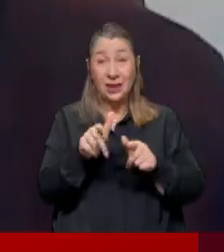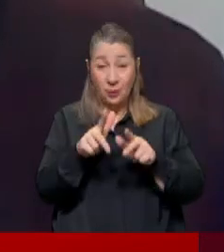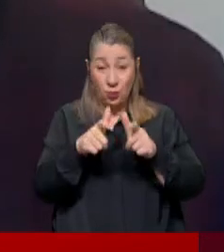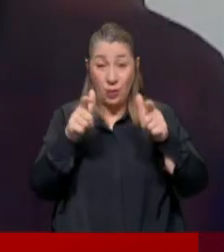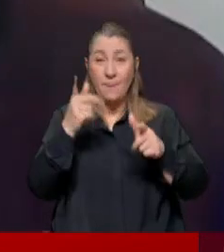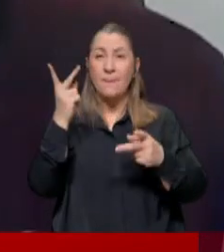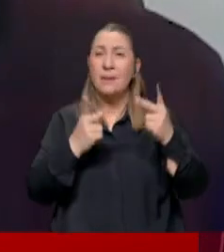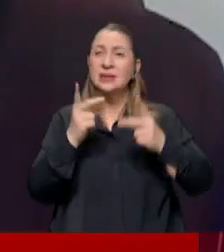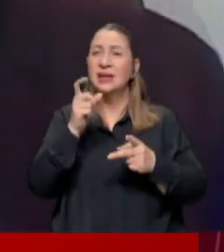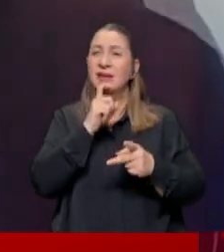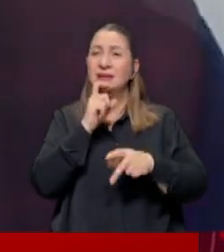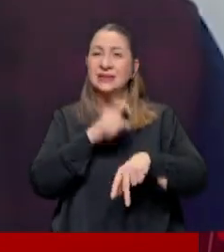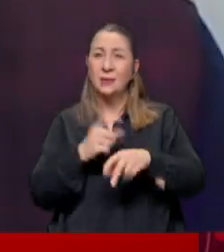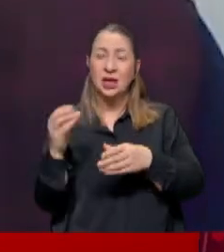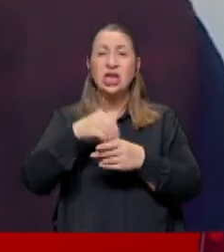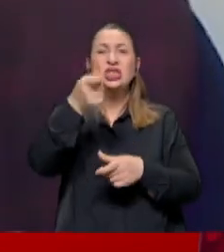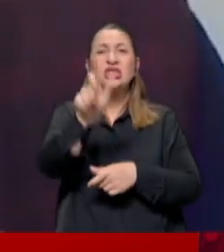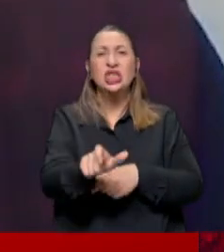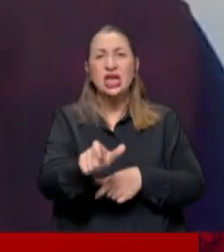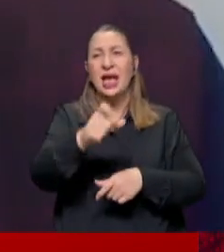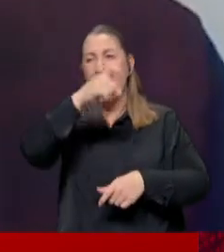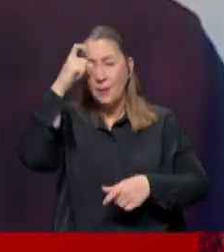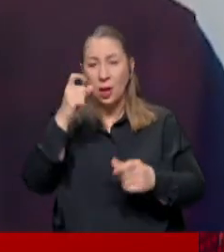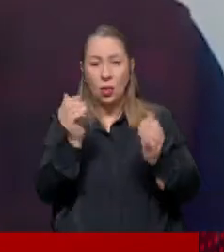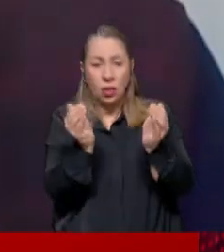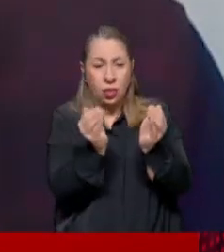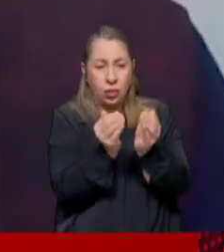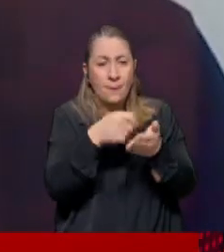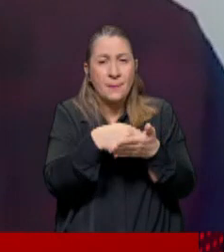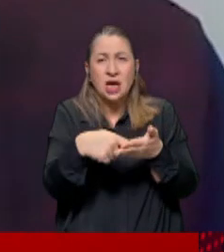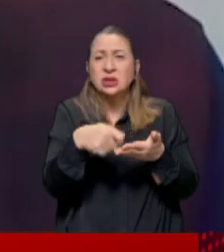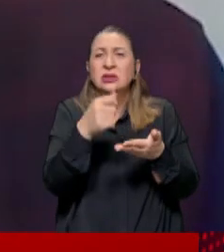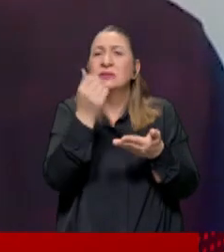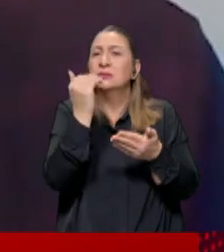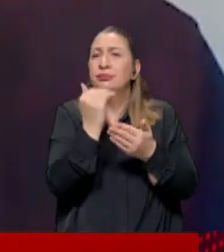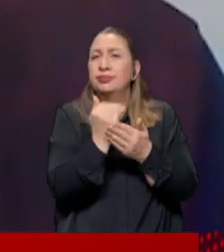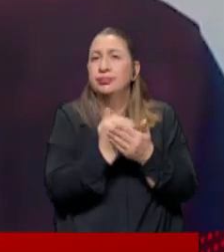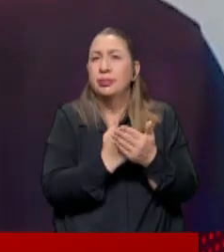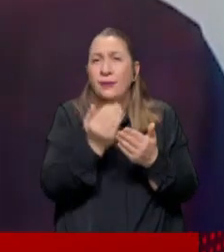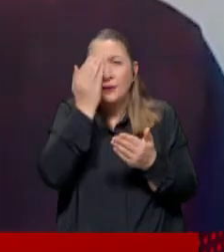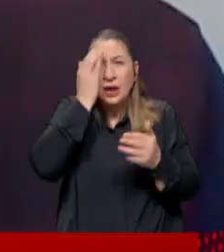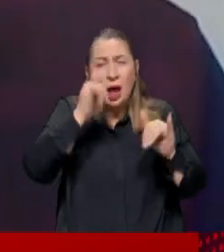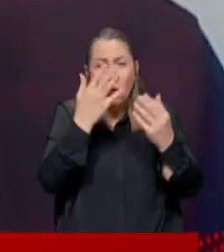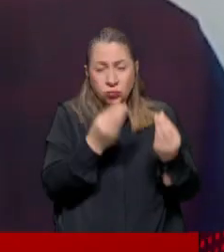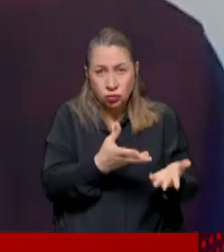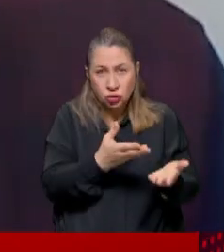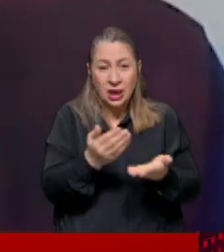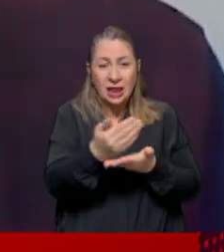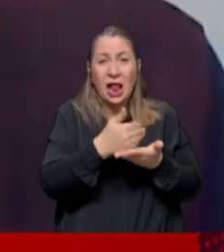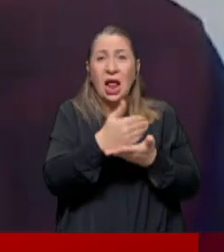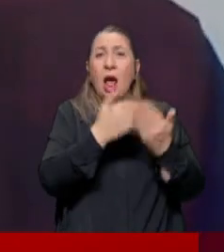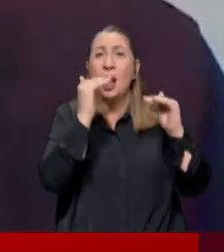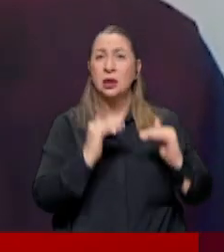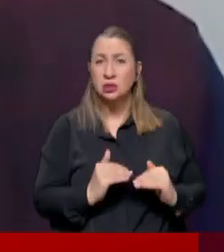bir takım yanılsamalar da içeriyor. İşçiler, emekçiler küçülmüşler, aldıkları pay azalmış ve daha da yoksullaşmışlar, gelirleri